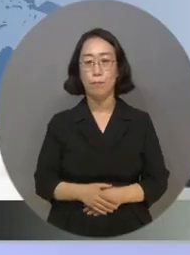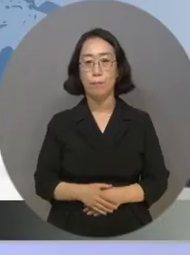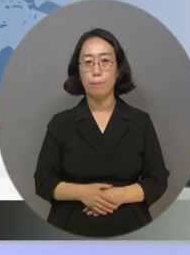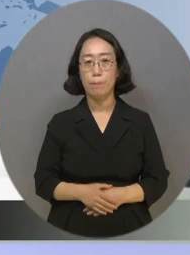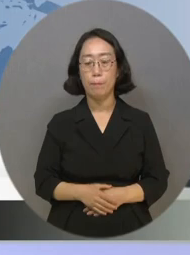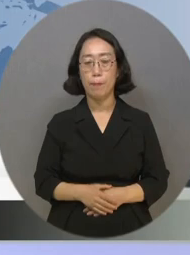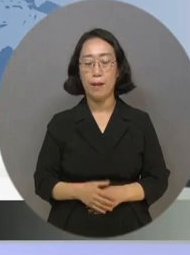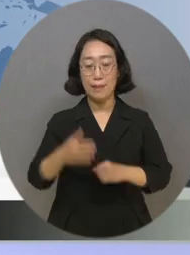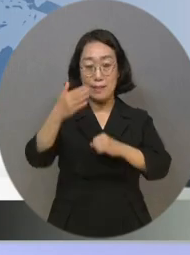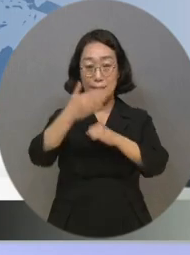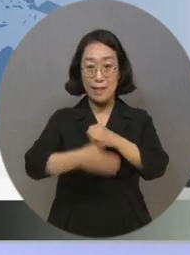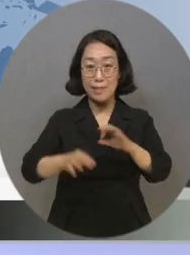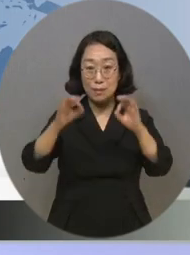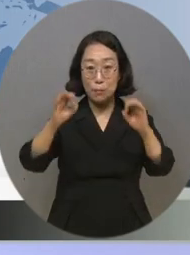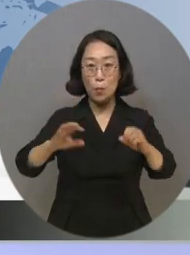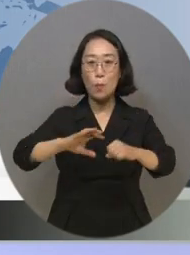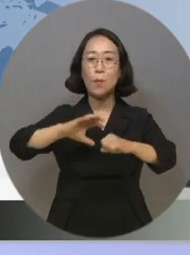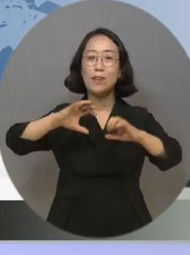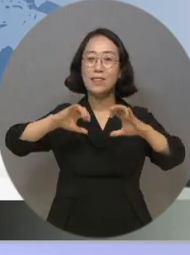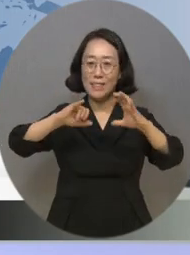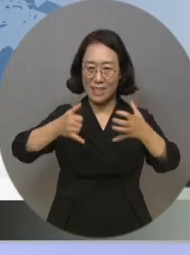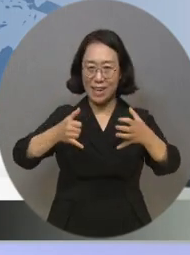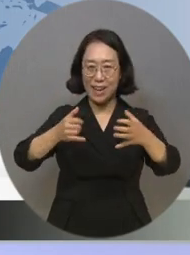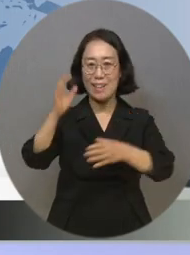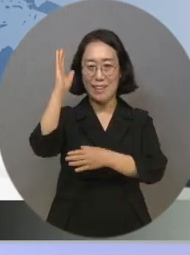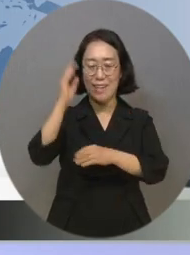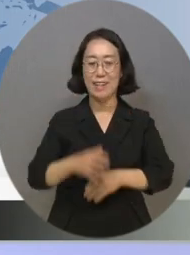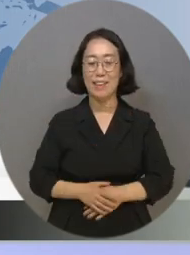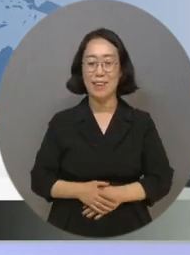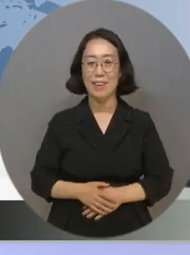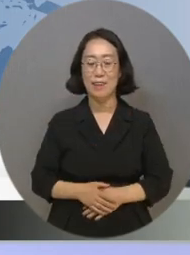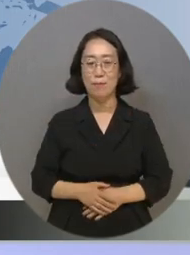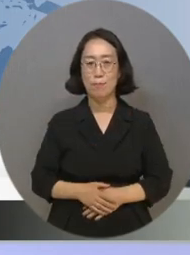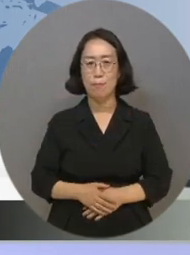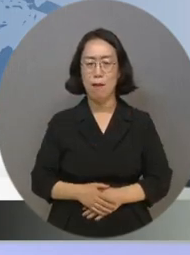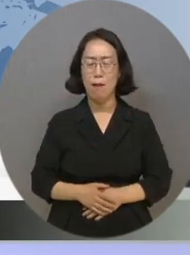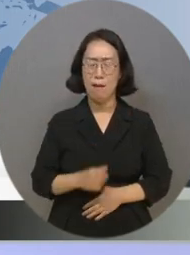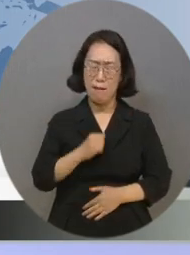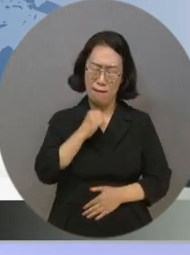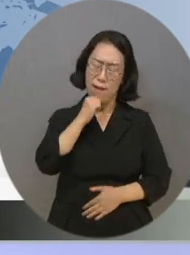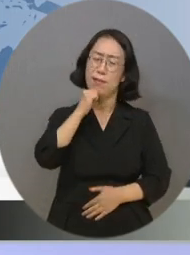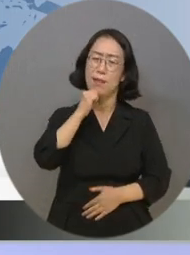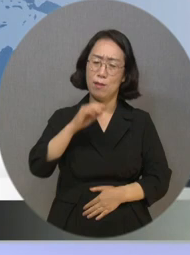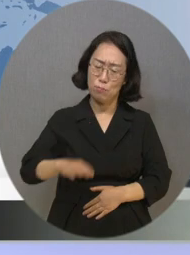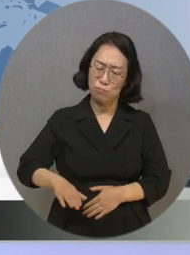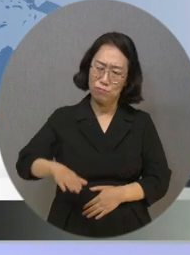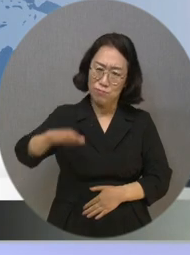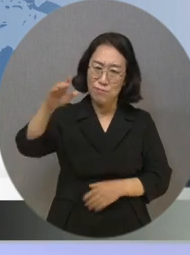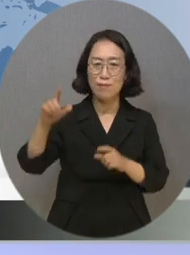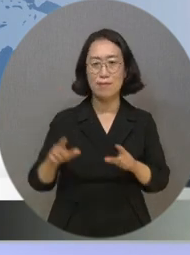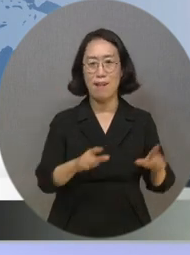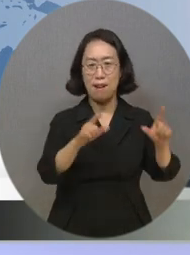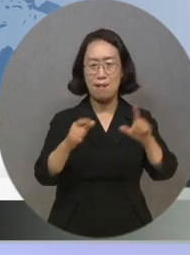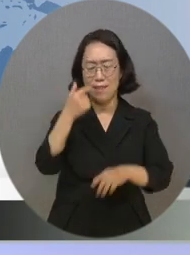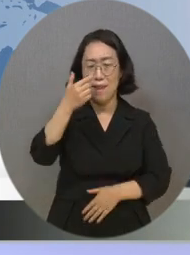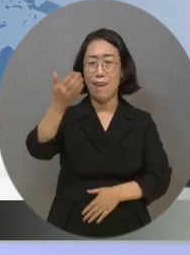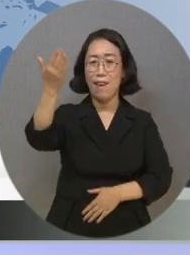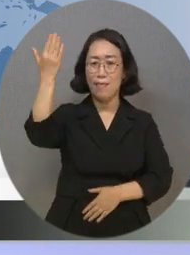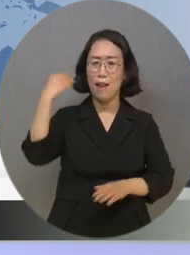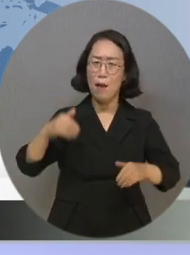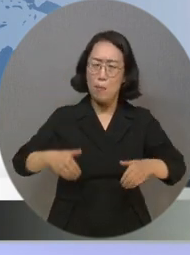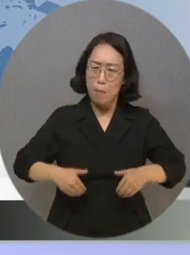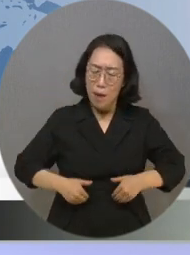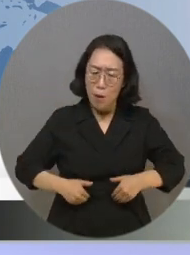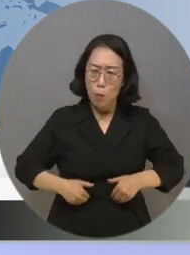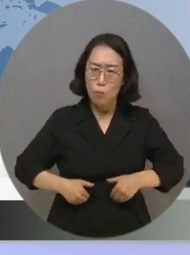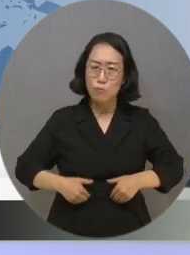장의 사진으로 만나는 세상 이야기, 한컷 세상입니다. 지독한 가난으로 끼니를 걸렀던 그 시절, 그 배고픔을 잊지